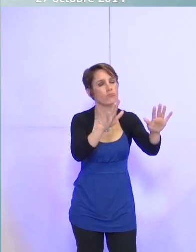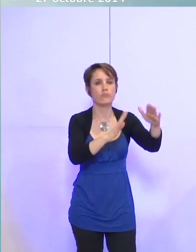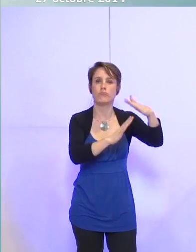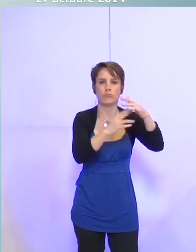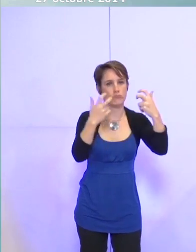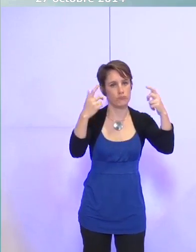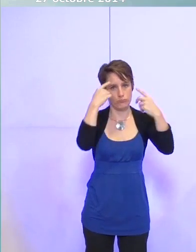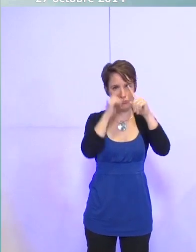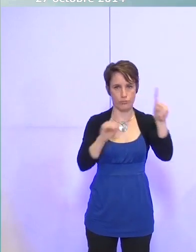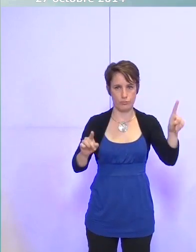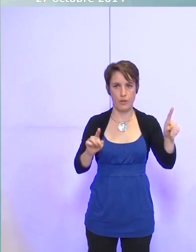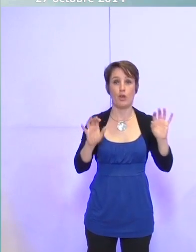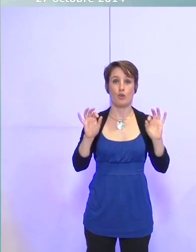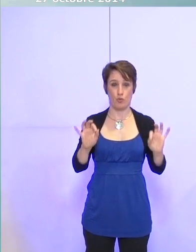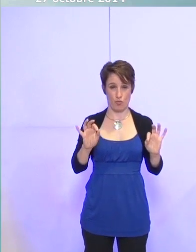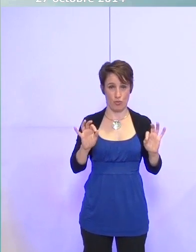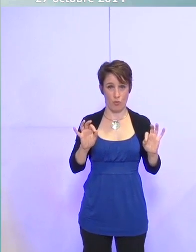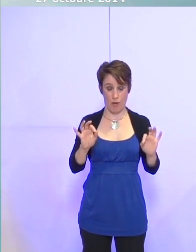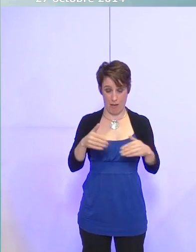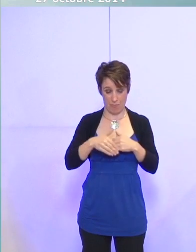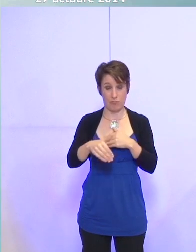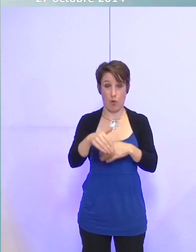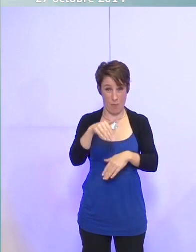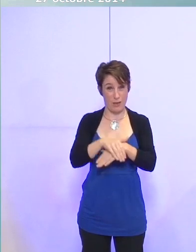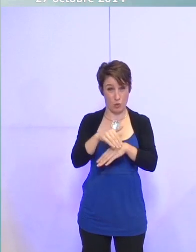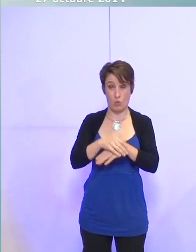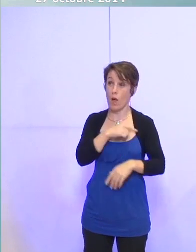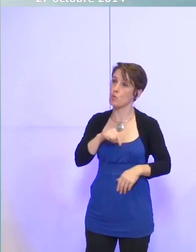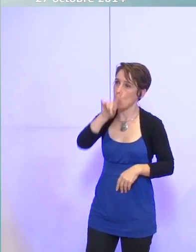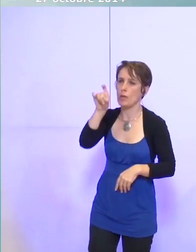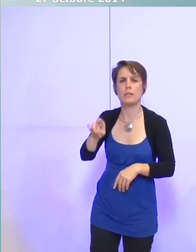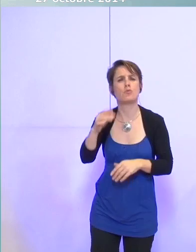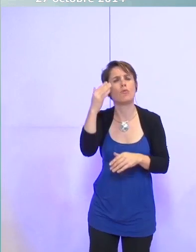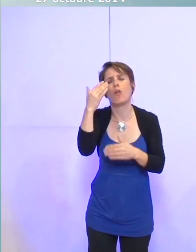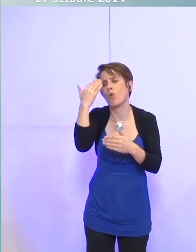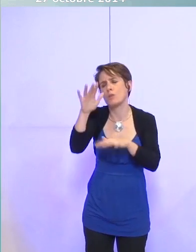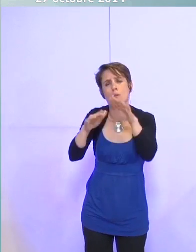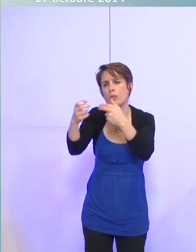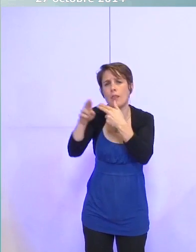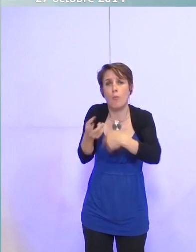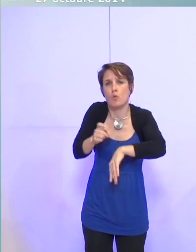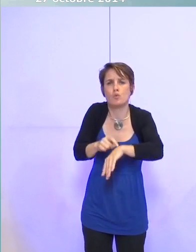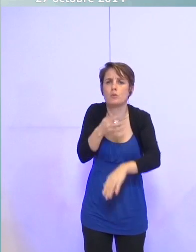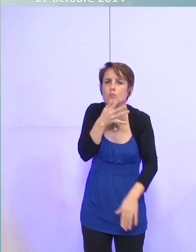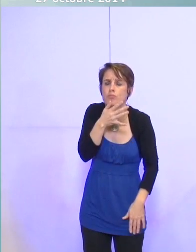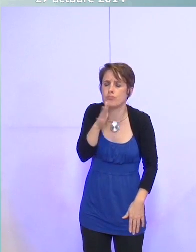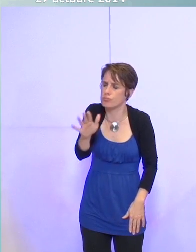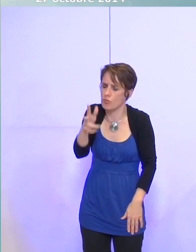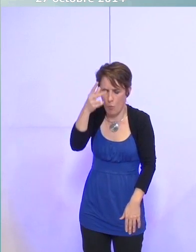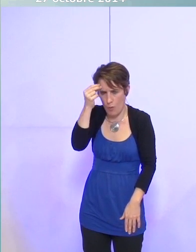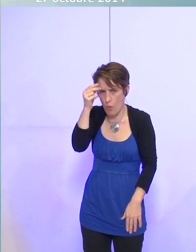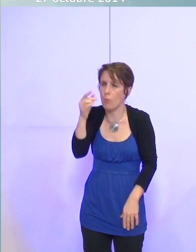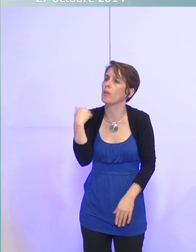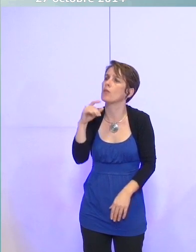laquelle nous vous interrogeons dès ce soir, non pas encore une fois pour avoir une réponse nette et définitive, mais parce que, et nous l'avons bien entendu dans